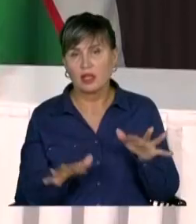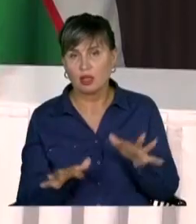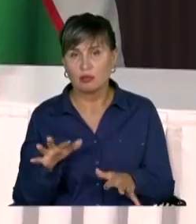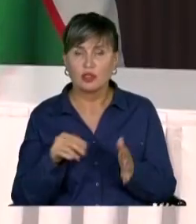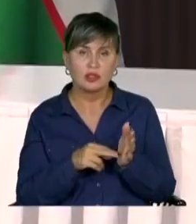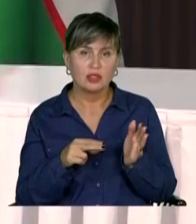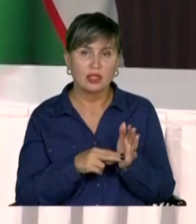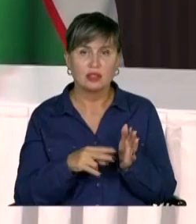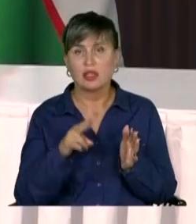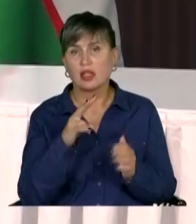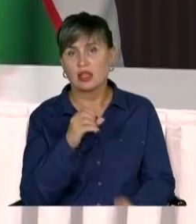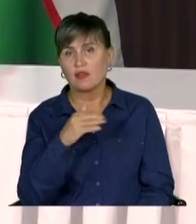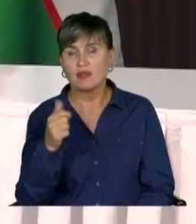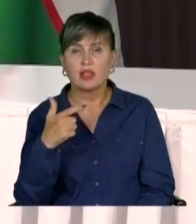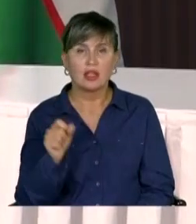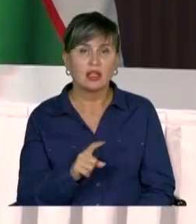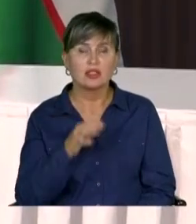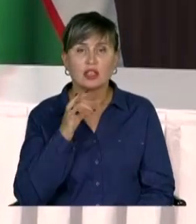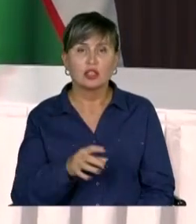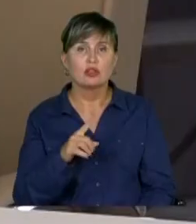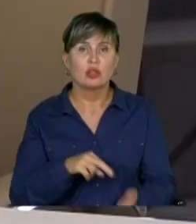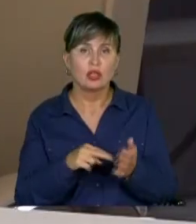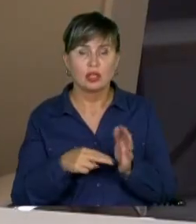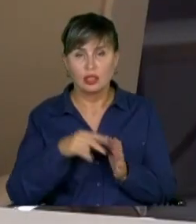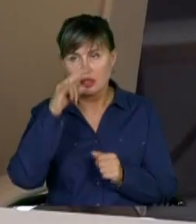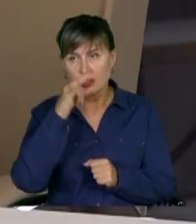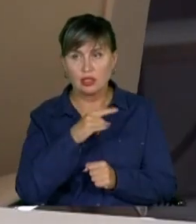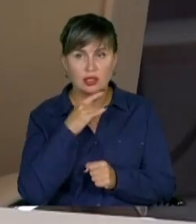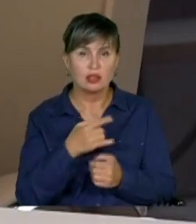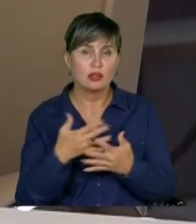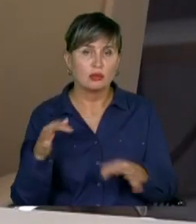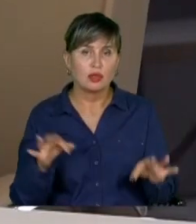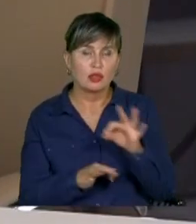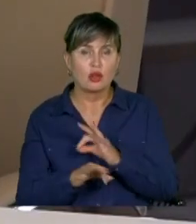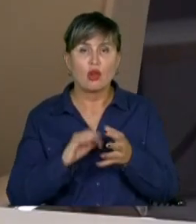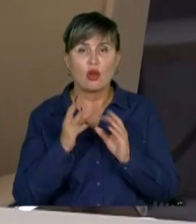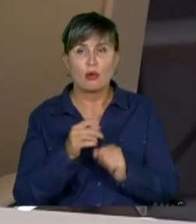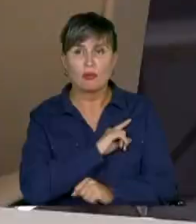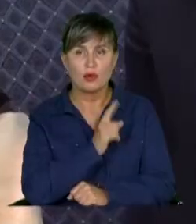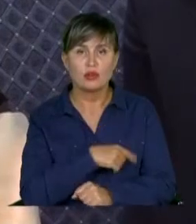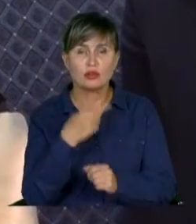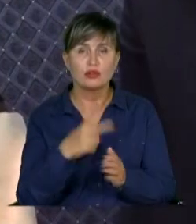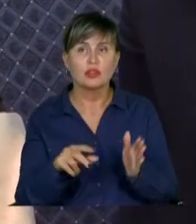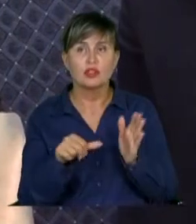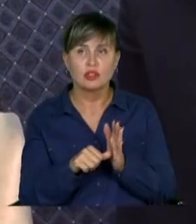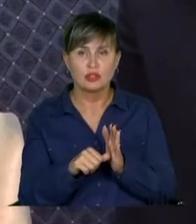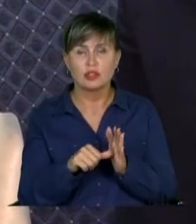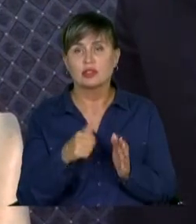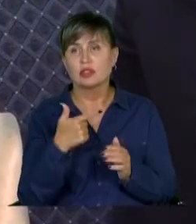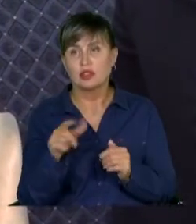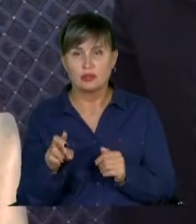цен на нефть и газ. Он отметил, что Казахстан планирует реализовать ряд проектов общей мощностью в 26 гигаватт,